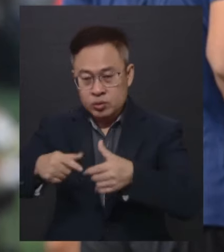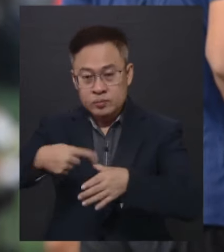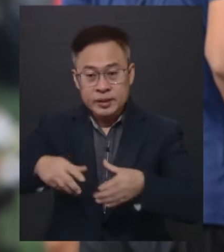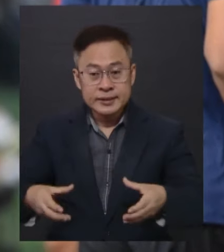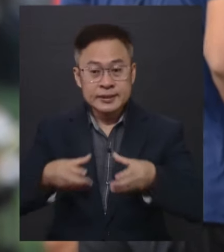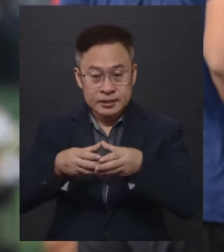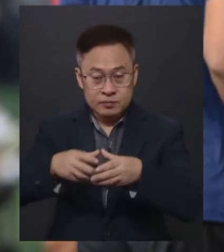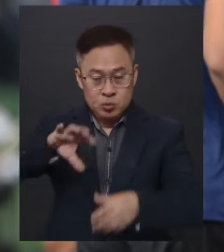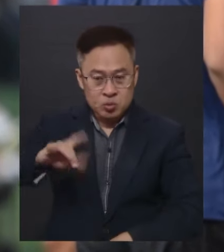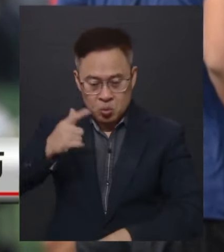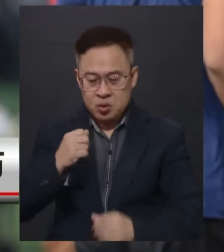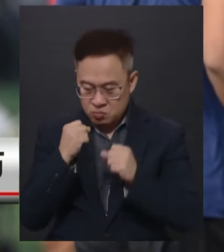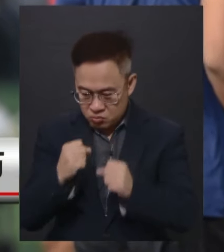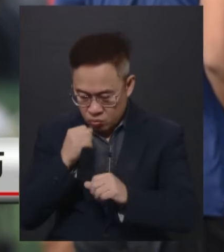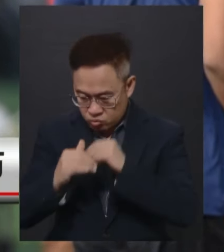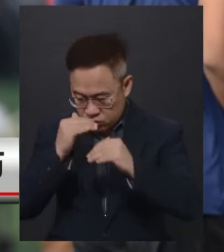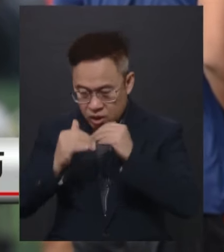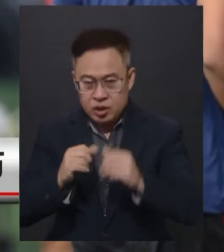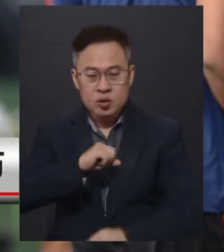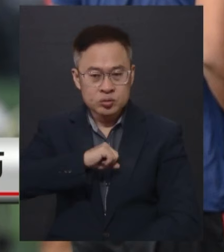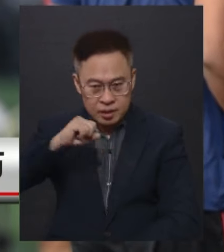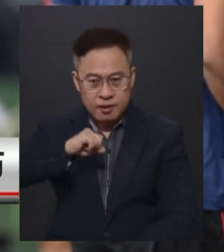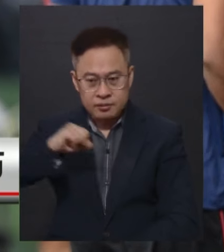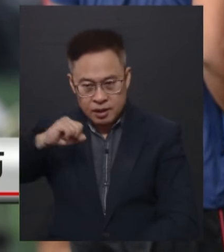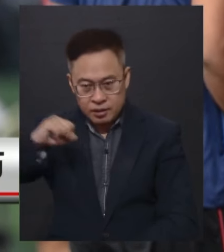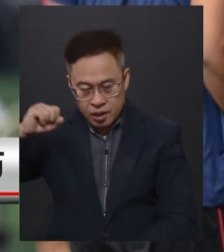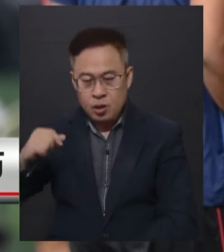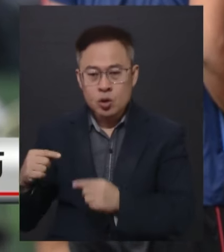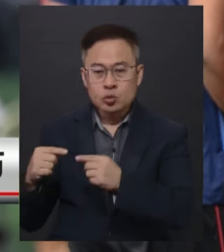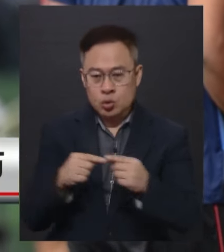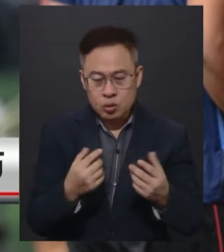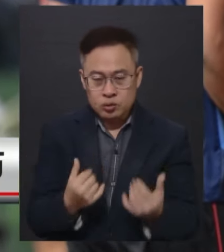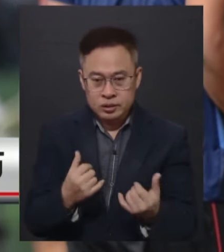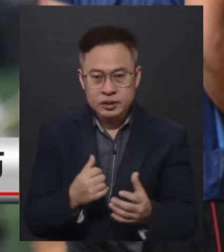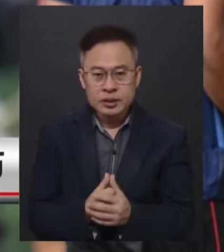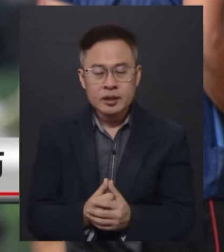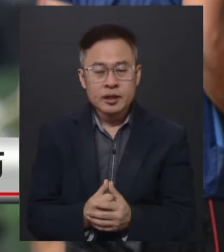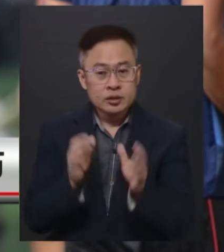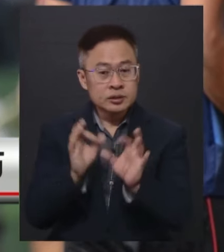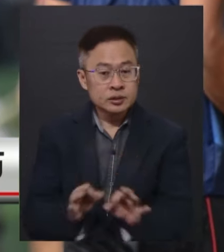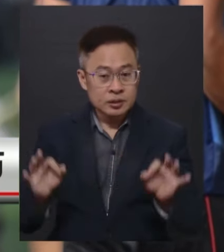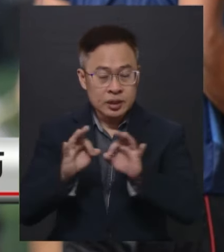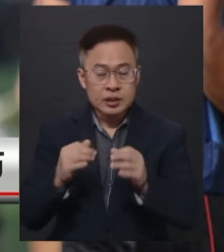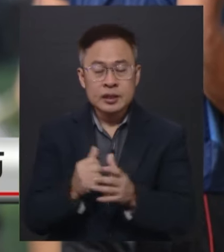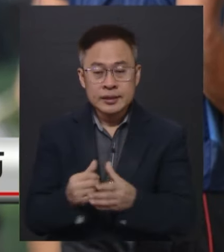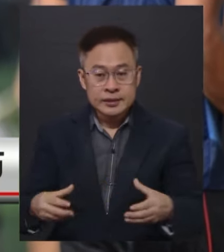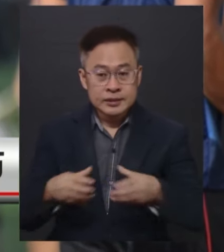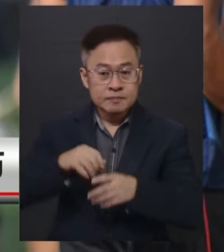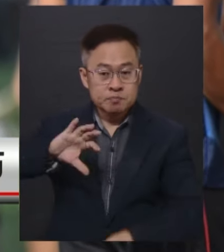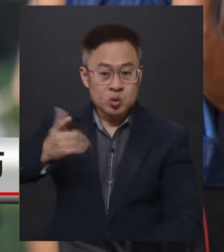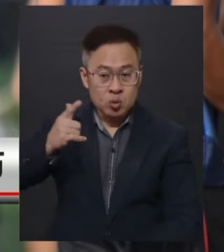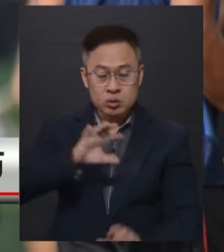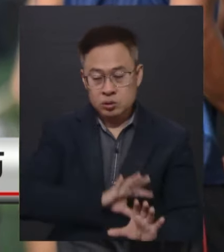กันเค้นศักยภาพออกมาจนสามารถเก็บชัยชนะได้อย่างต่อเนื่องค่ะรวมไปถึงตอนนี้เนี่ยก็ยังเปิดเผยถึงเกมบุกที่จะไปเยือน